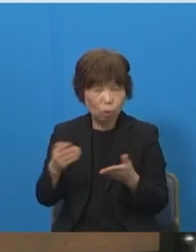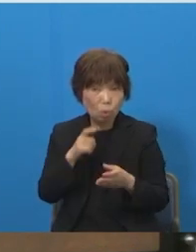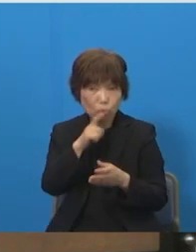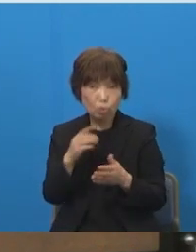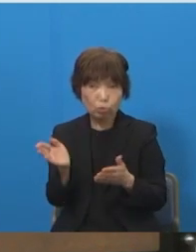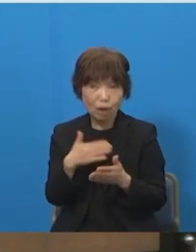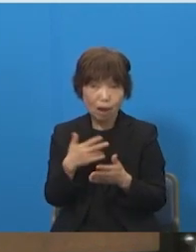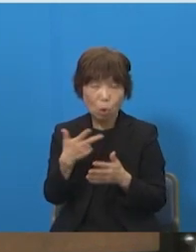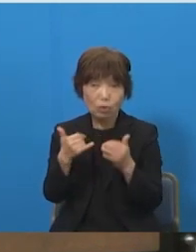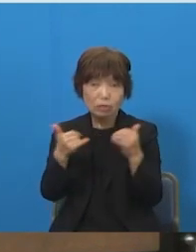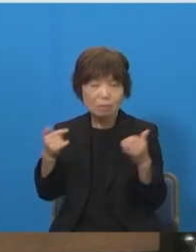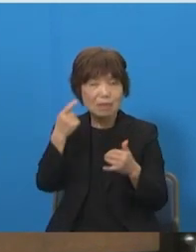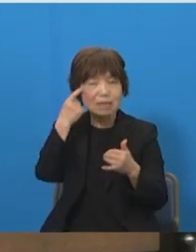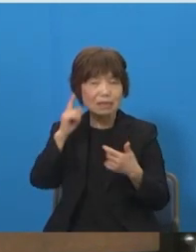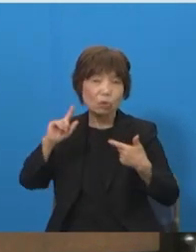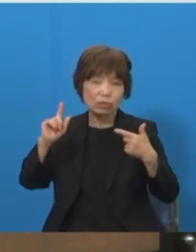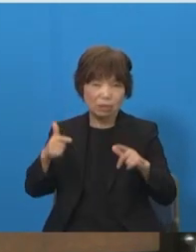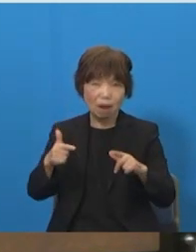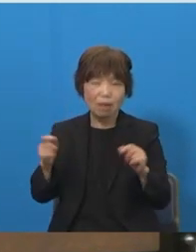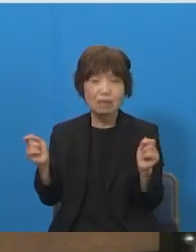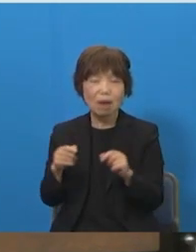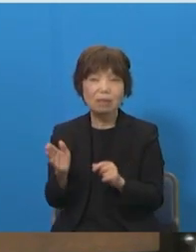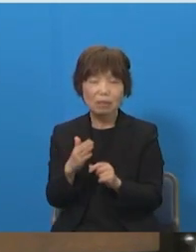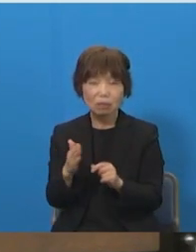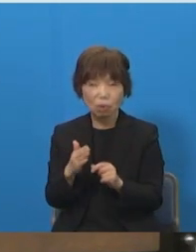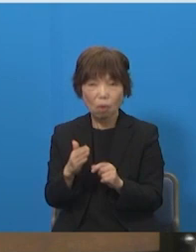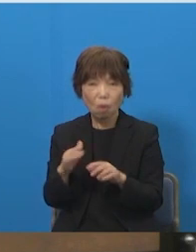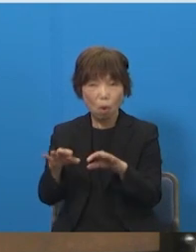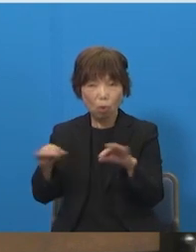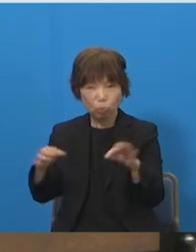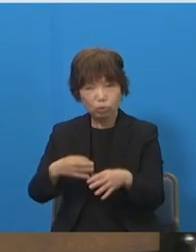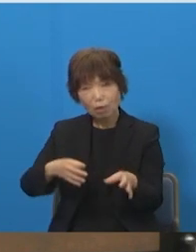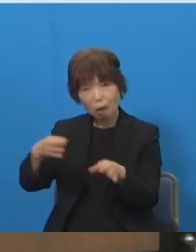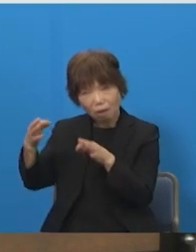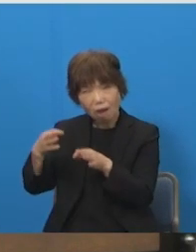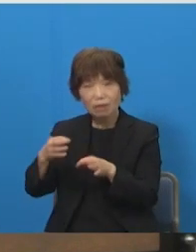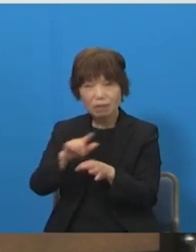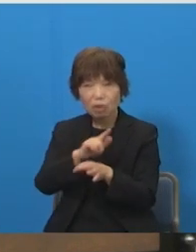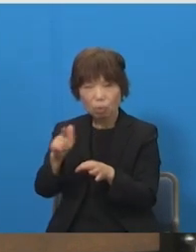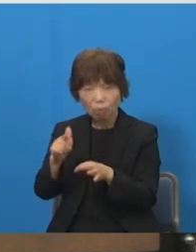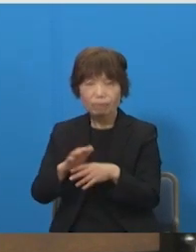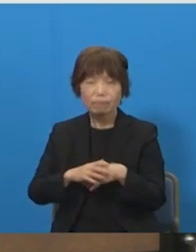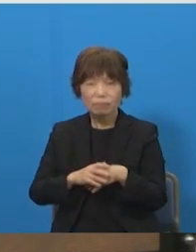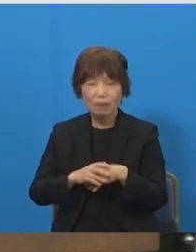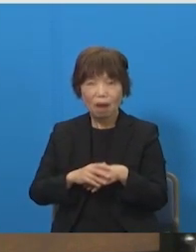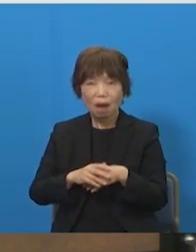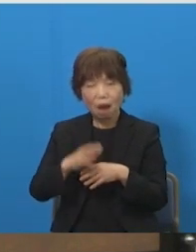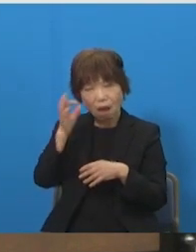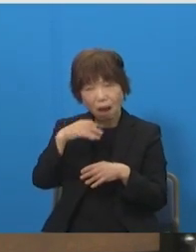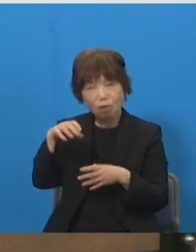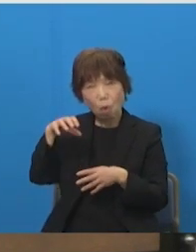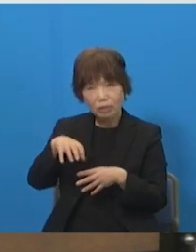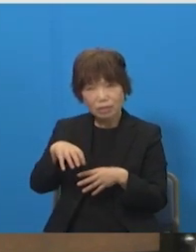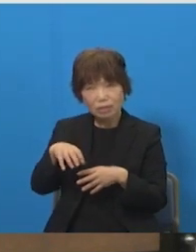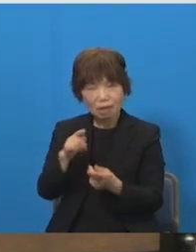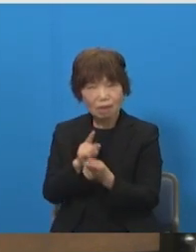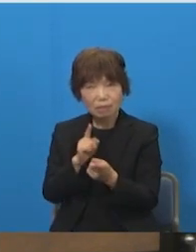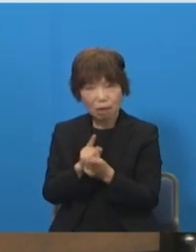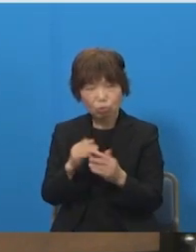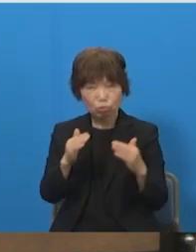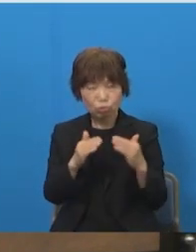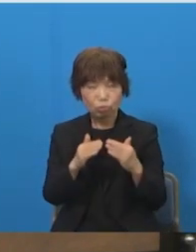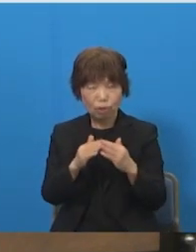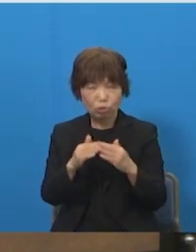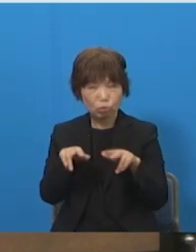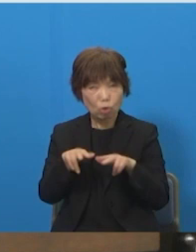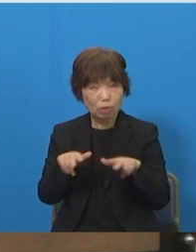の市民意識の違いや、近年の不動産価格の高騰がある中で、観光地対策、住宅政策など